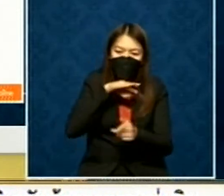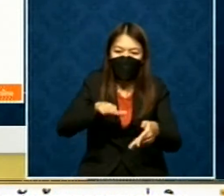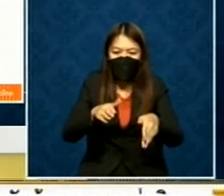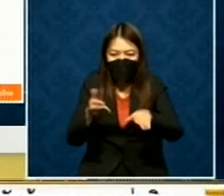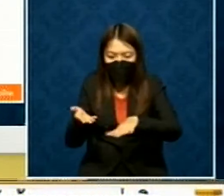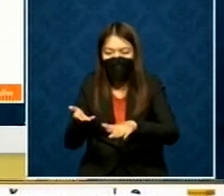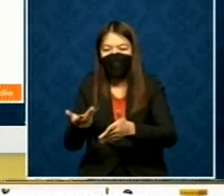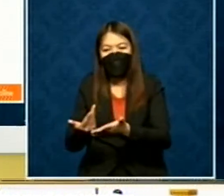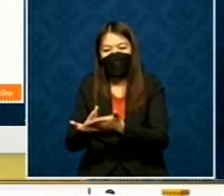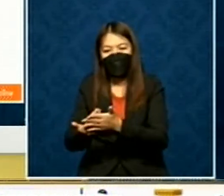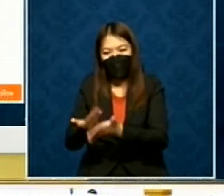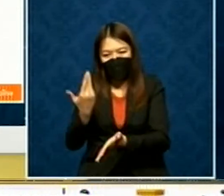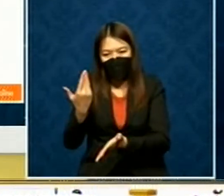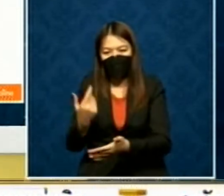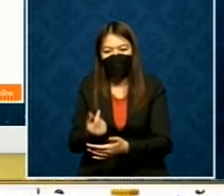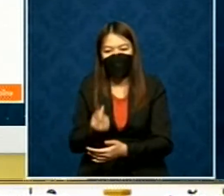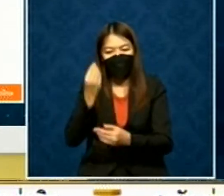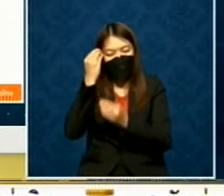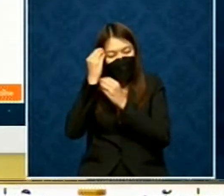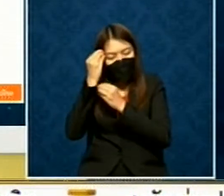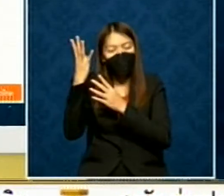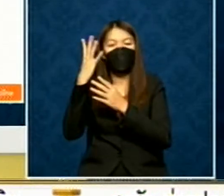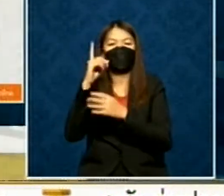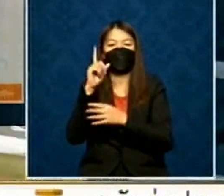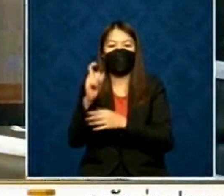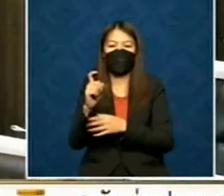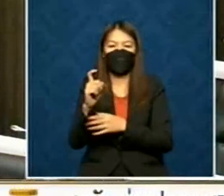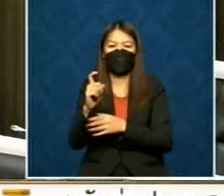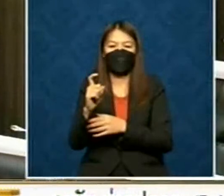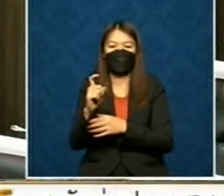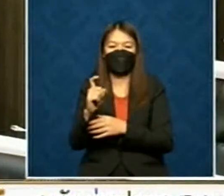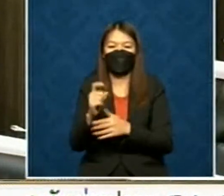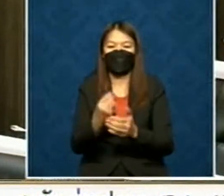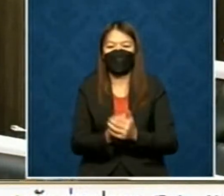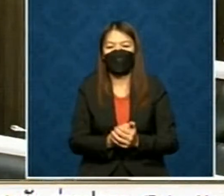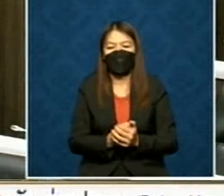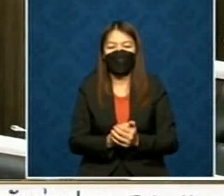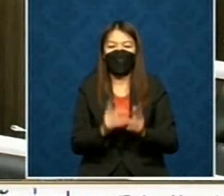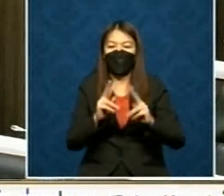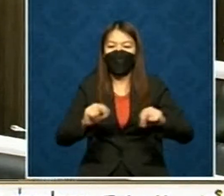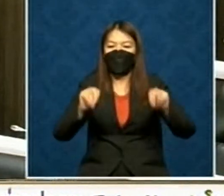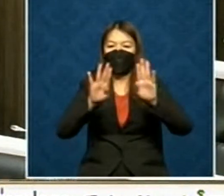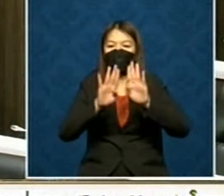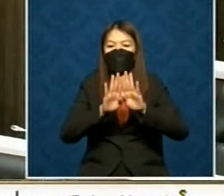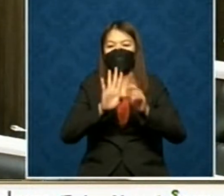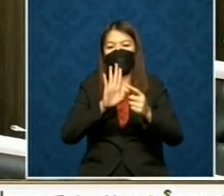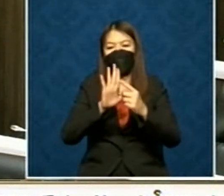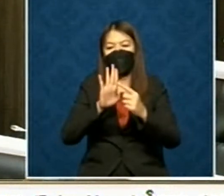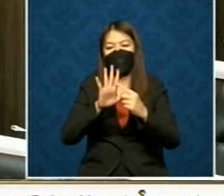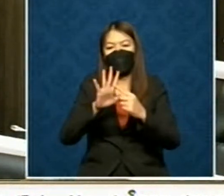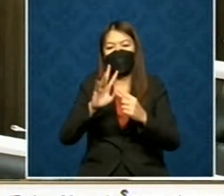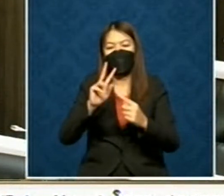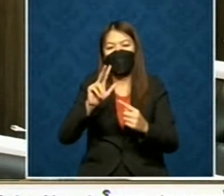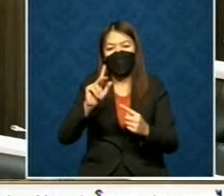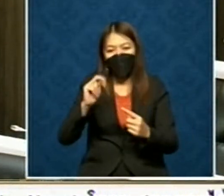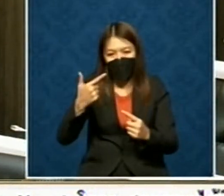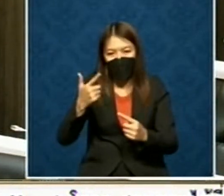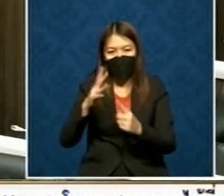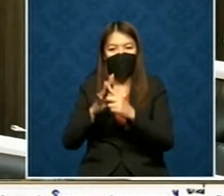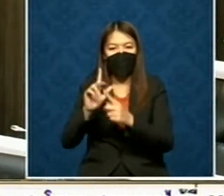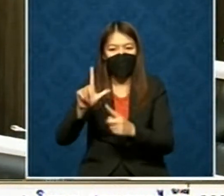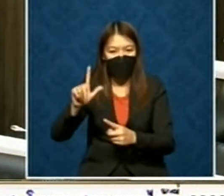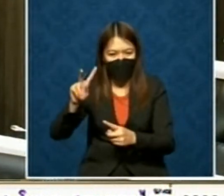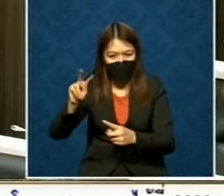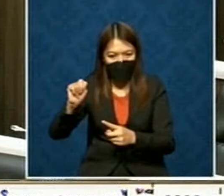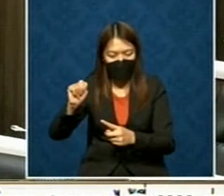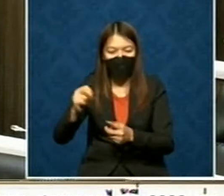มหัวบางคนเส้นเลือดในสมองแตกตายที่อำเภอบางเลนจงหวดนครประถมความเสยหายย้อยยับที่เกิดขึ้นใ